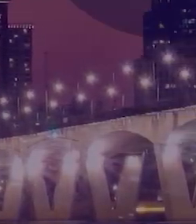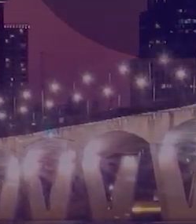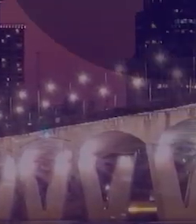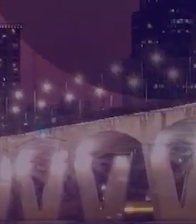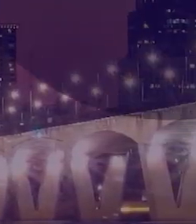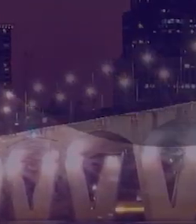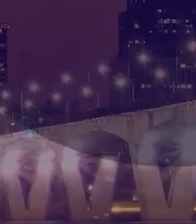강조했습니다